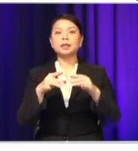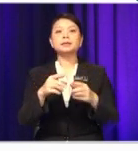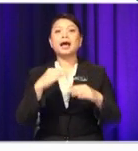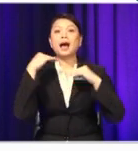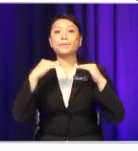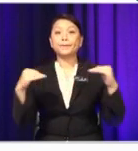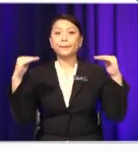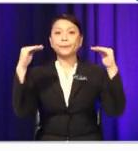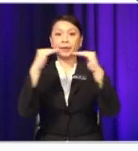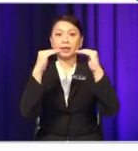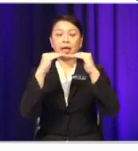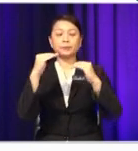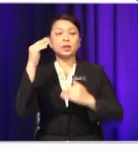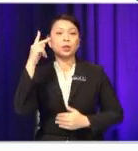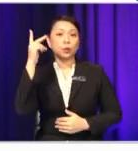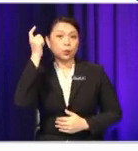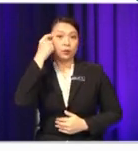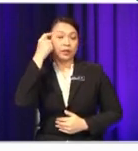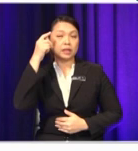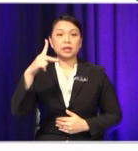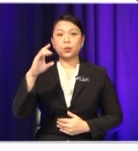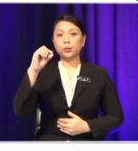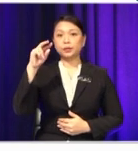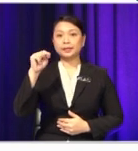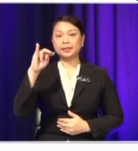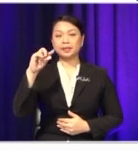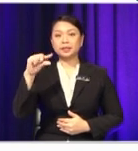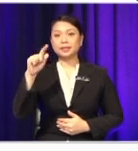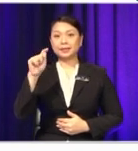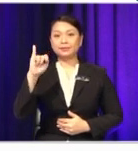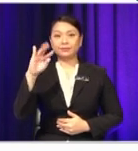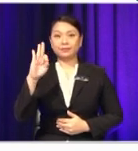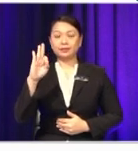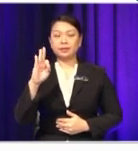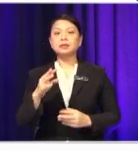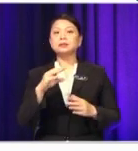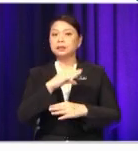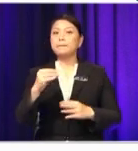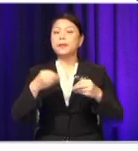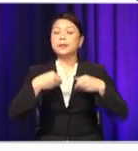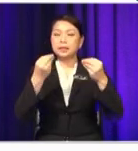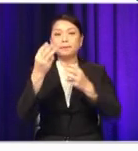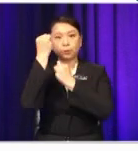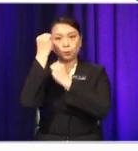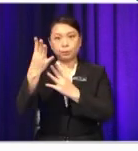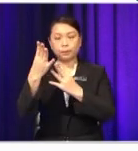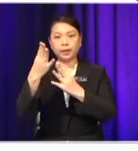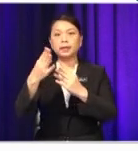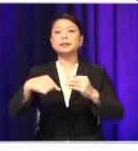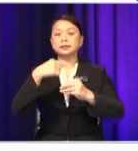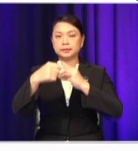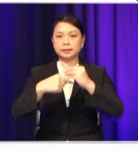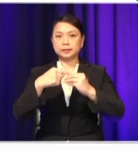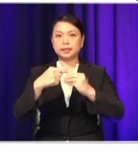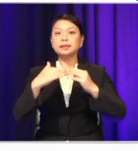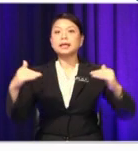sebagainya pada akhir sesi akademik setiap tahun. Yang ketiga ialah memberikan maklumat mengenai tahap pencapaian akademik